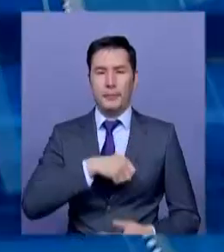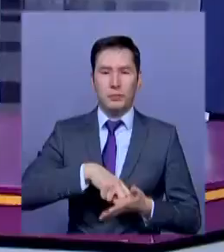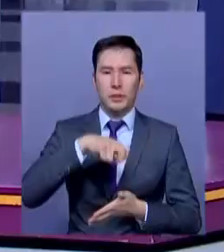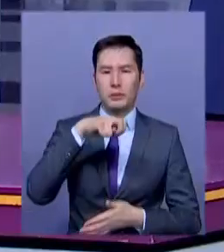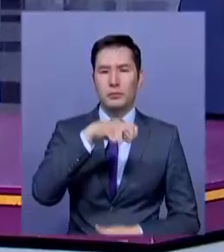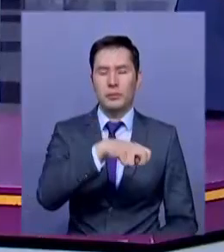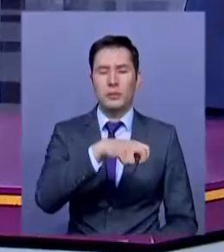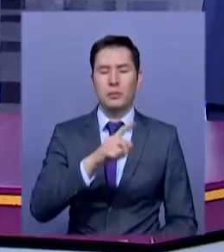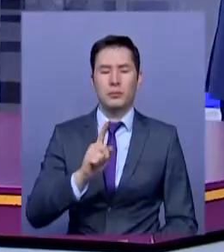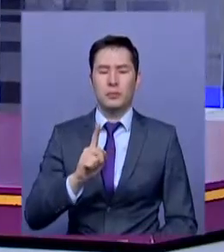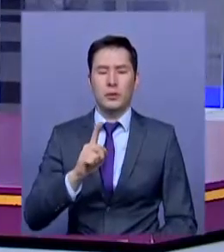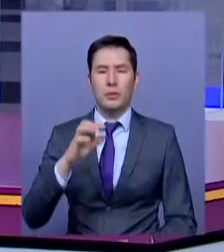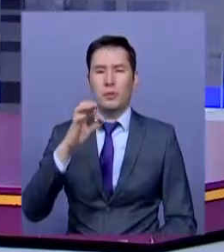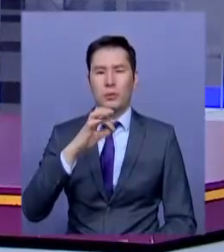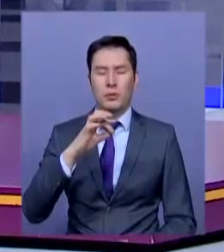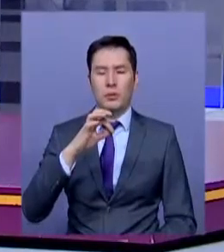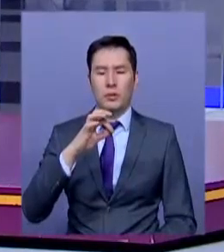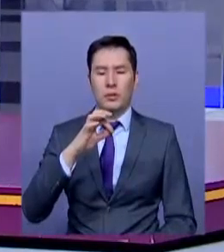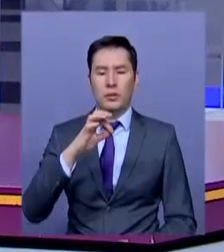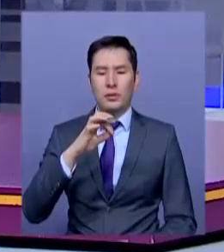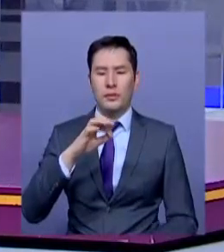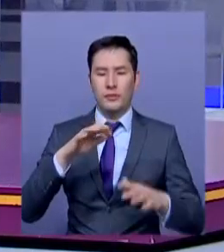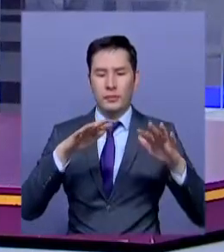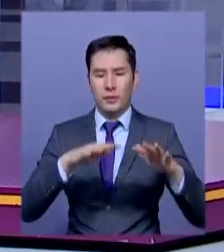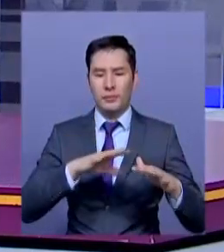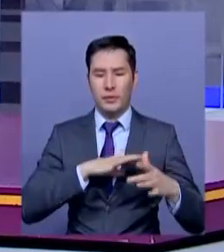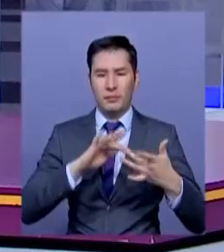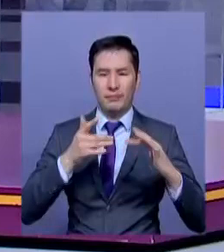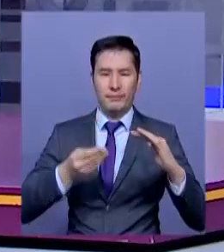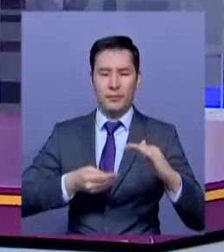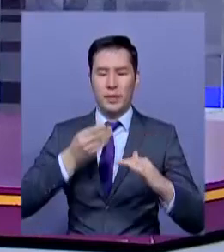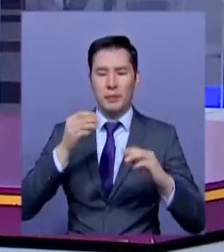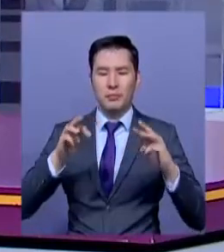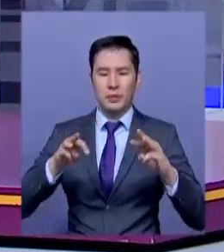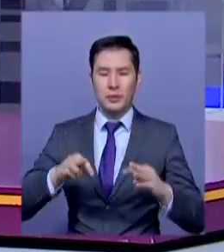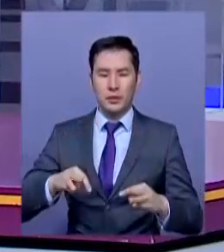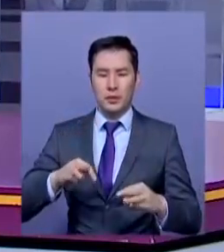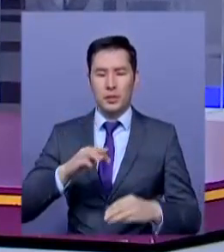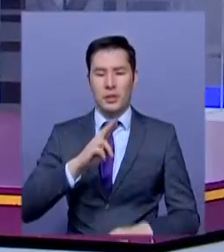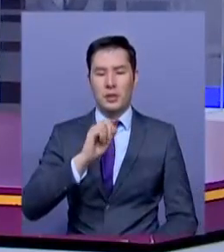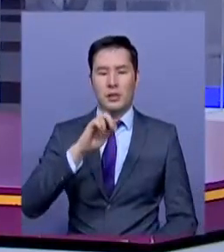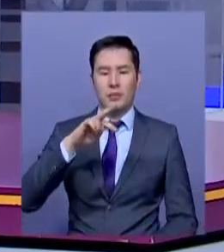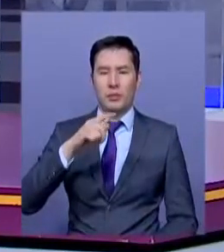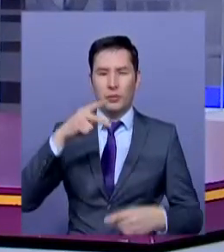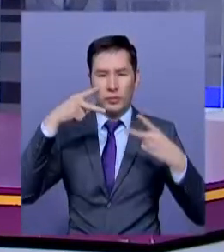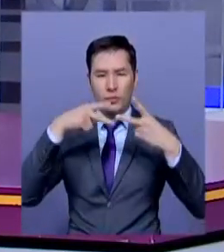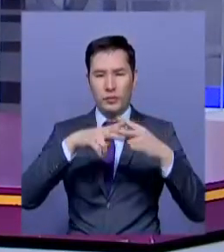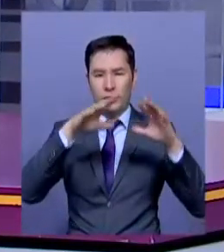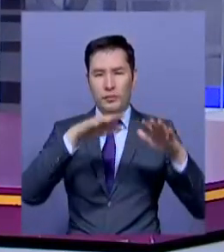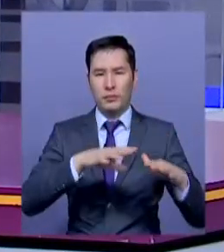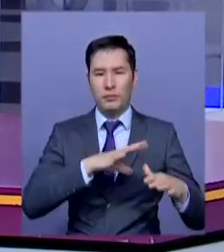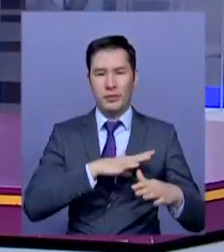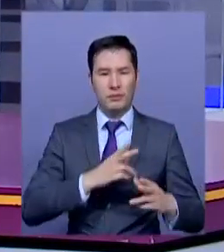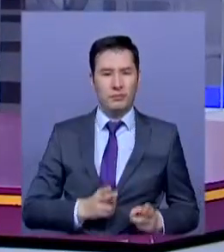жолдады. Бұл туралы Ақорданың ресми сайтында жарияланды. Президентіміз Кабул университетінде жасалған